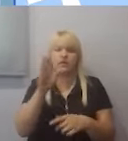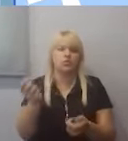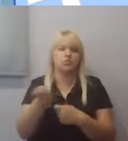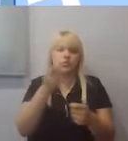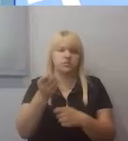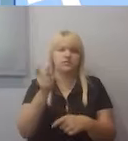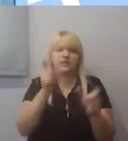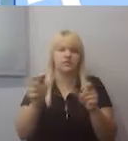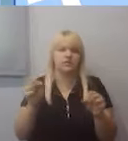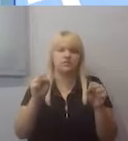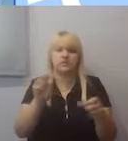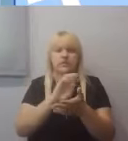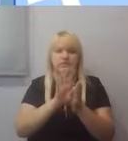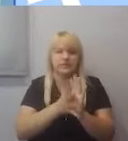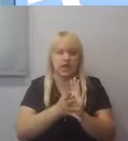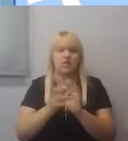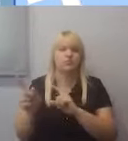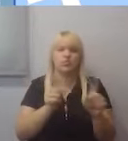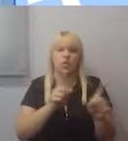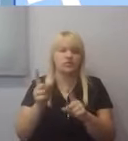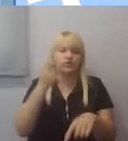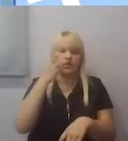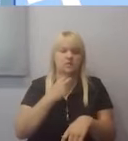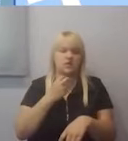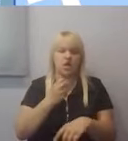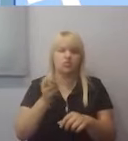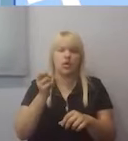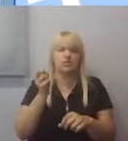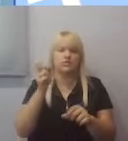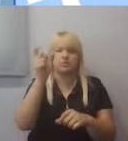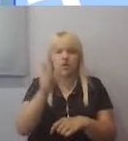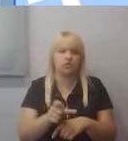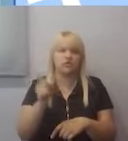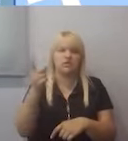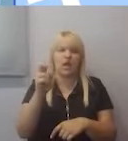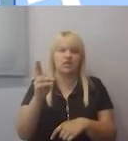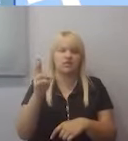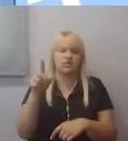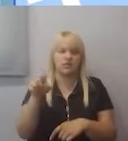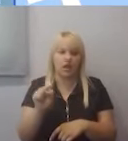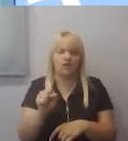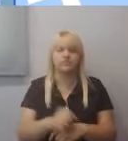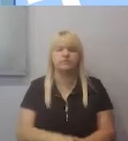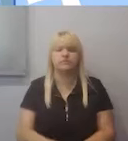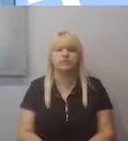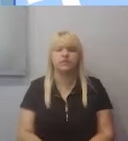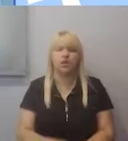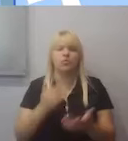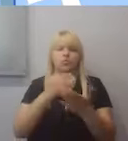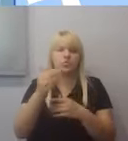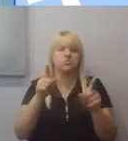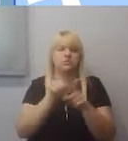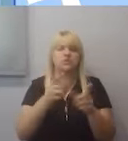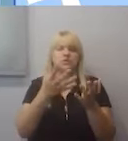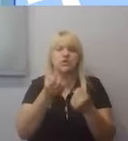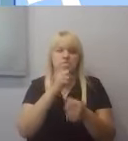sistēmu darbības koordinēšanas nodaļas vecāko inspektori santu suveizdu un turpinot jautājumus saņemt gan uz e-pastu gan šeit pat